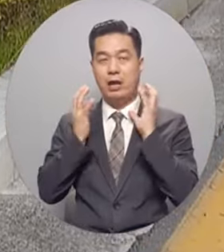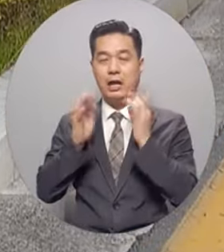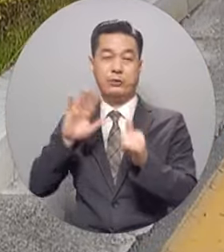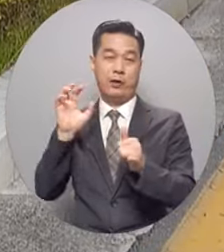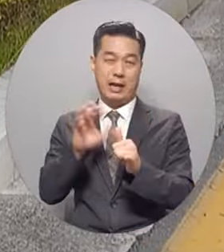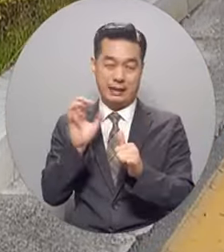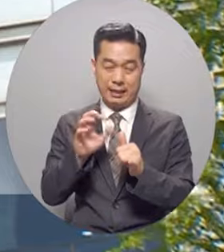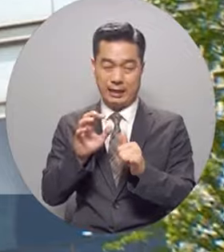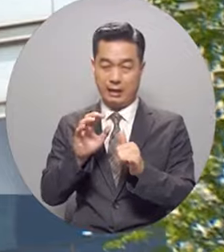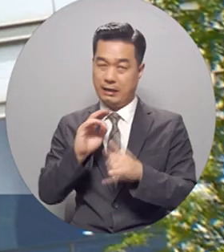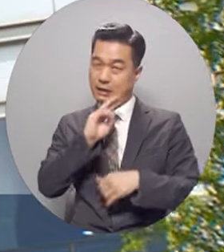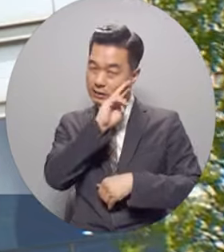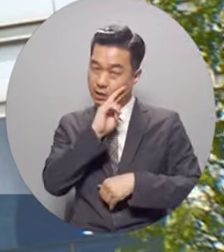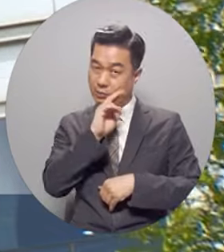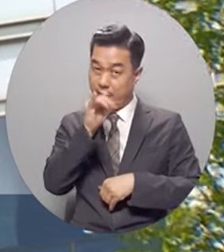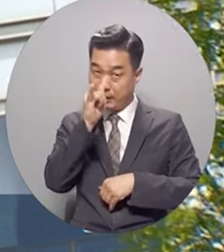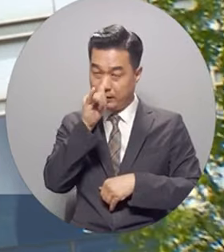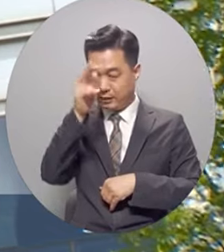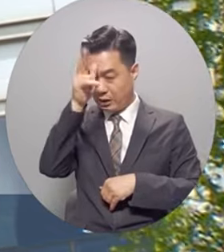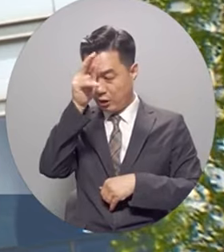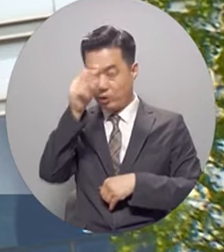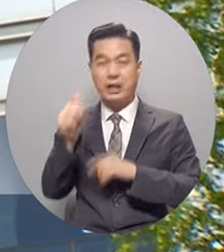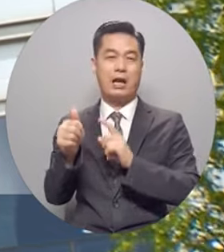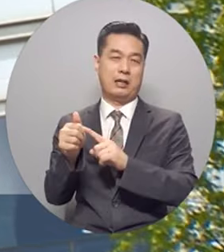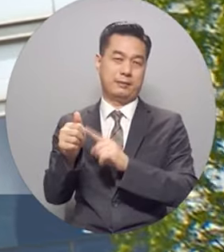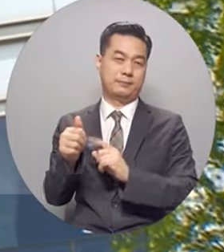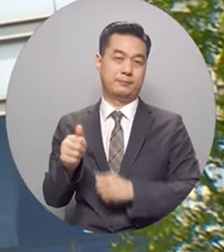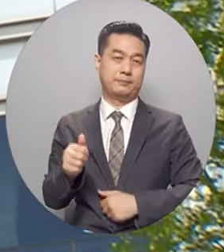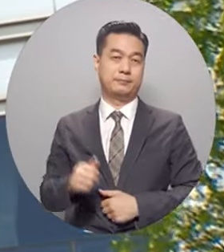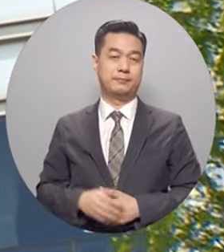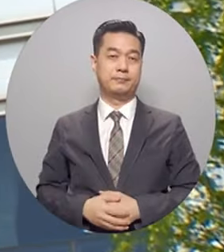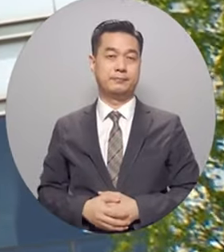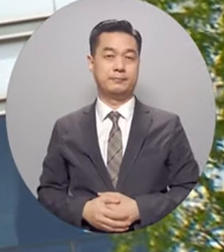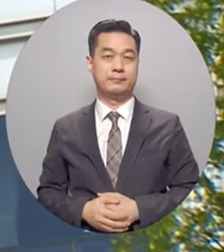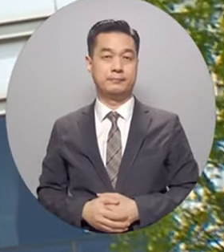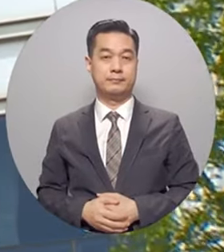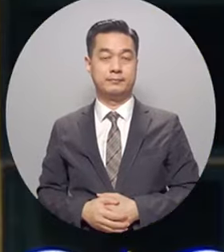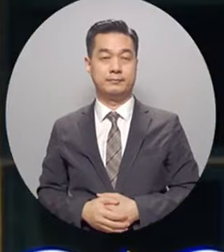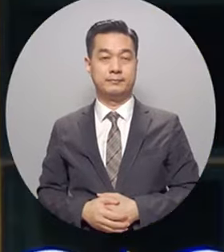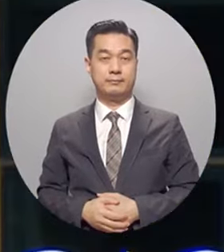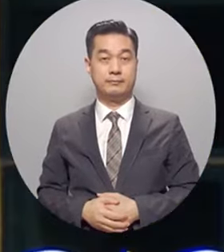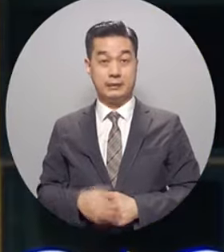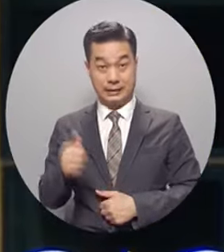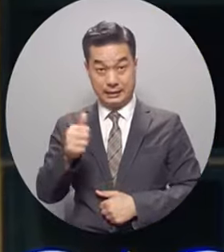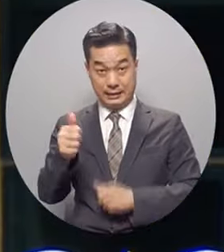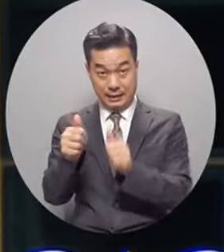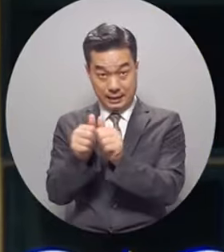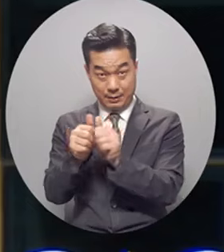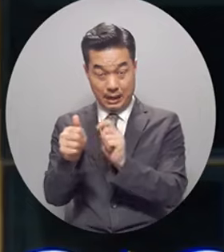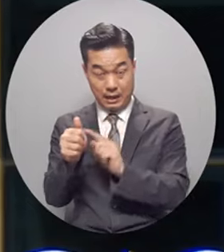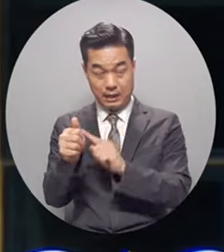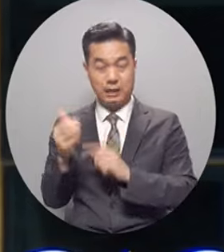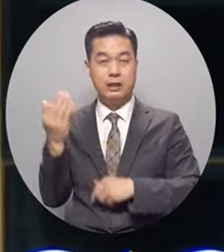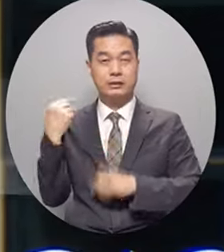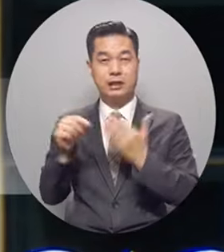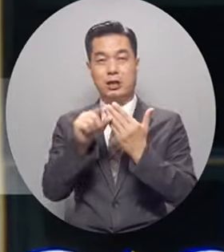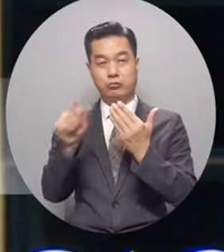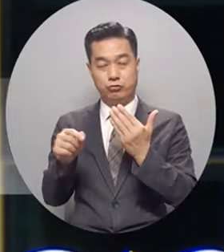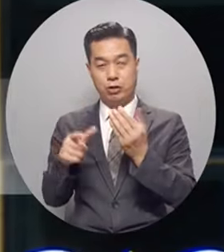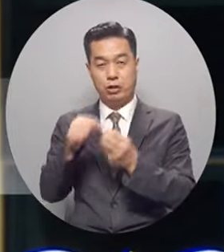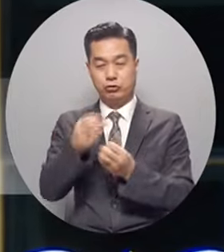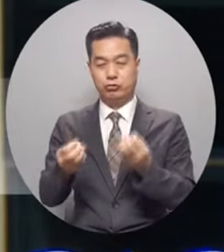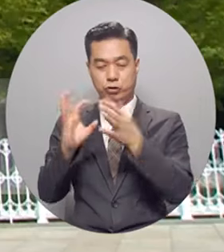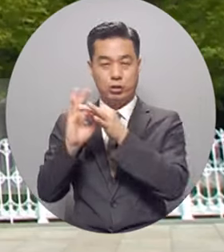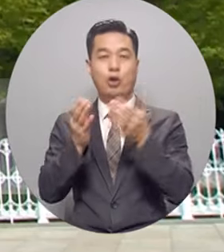혐 경찰청 소속 경찰관으로 확인됐습니다 경찰은이 남성이 지난달 추석연휴 휴대폰 게임을